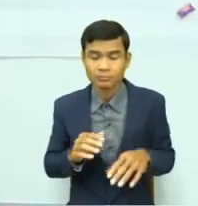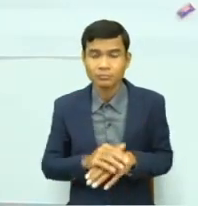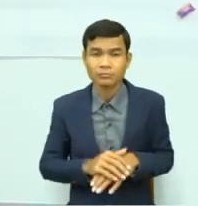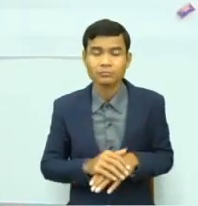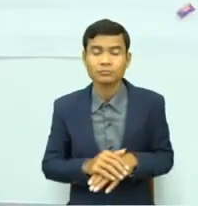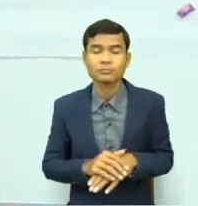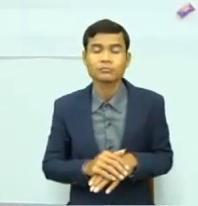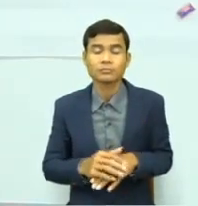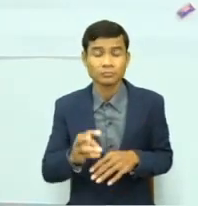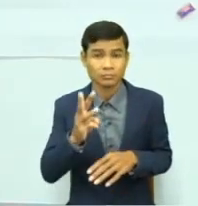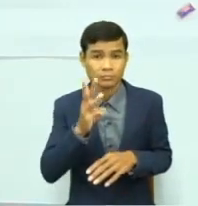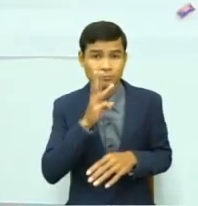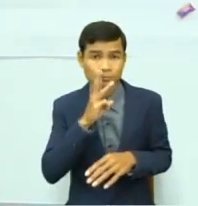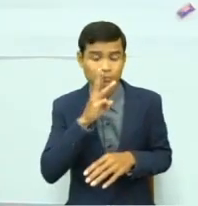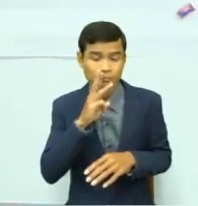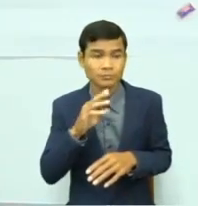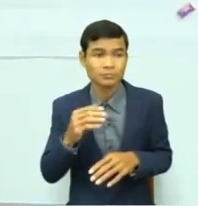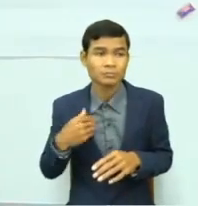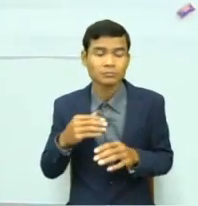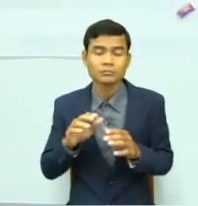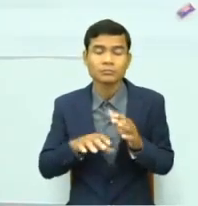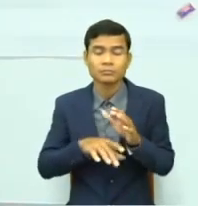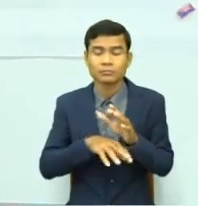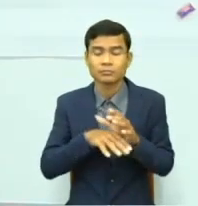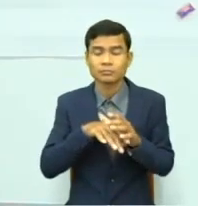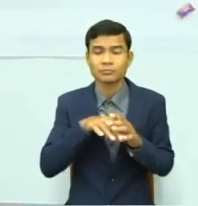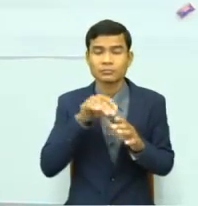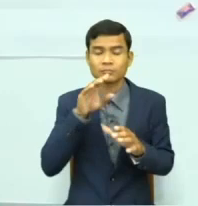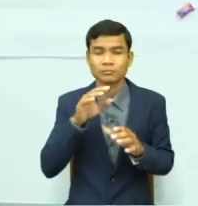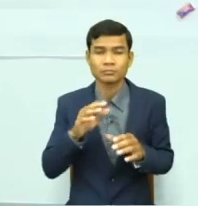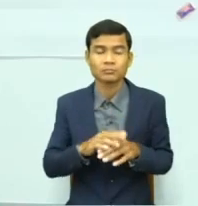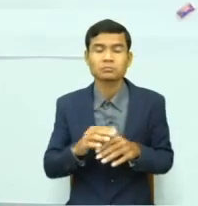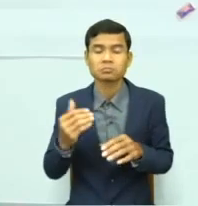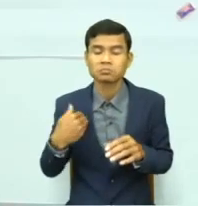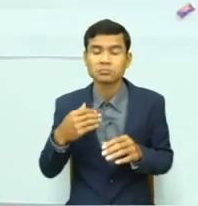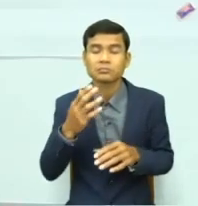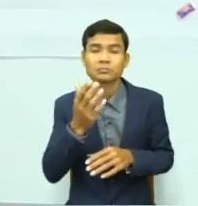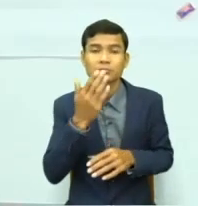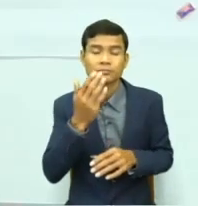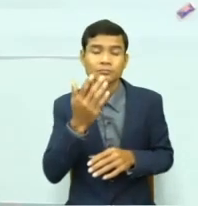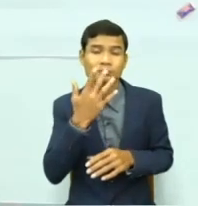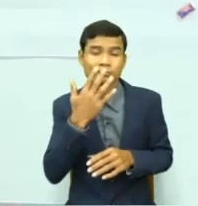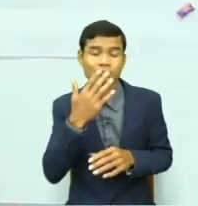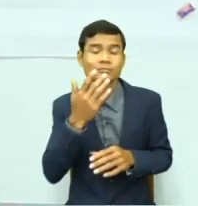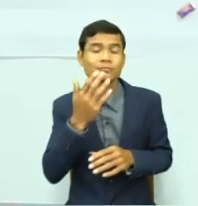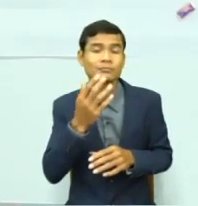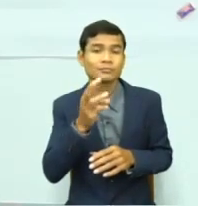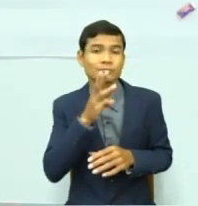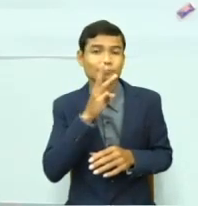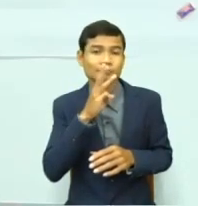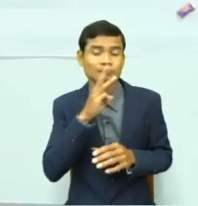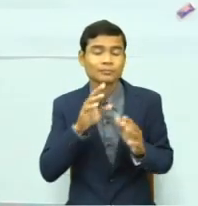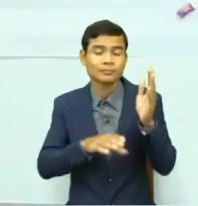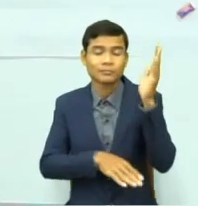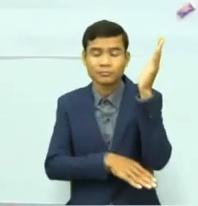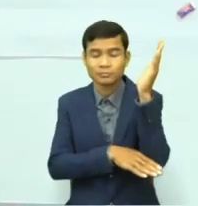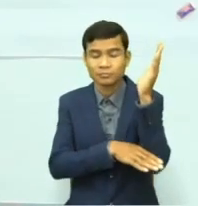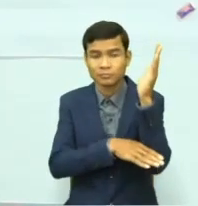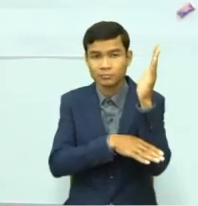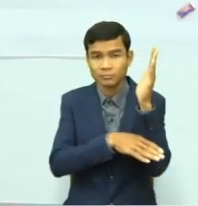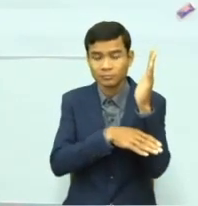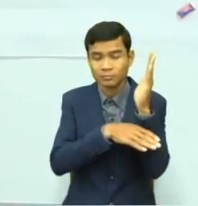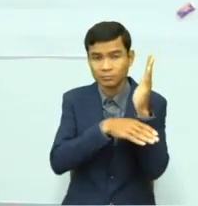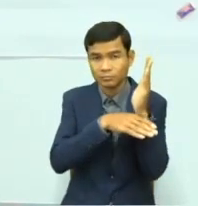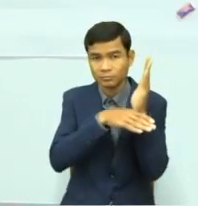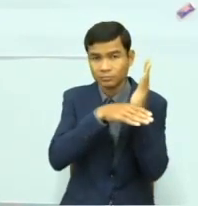na cứ chỉ tật nà con chà là con mơ tật nè chà lại lòng bố bình chà đò một trắng nè con nè